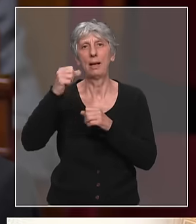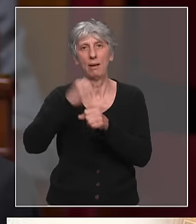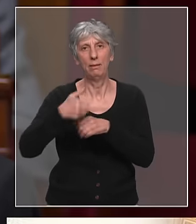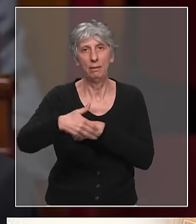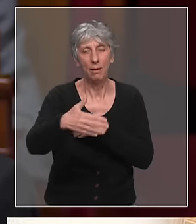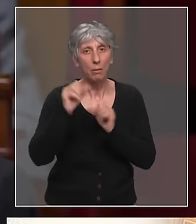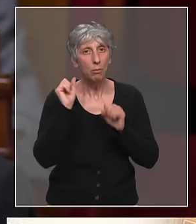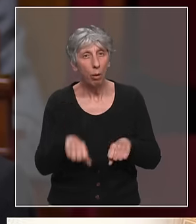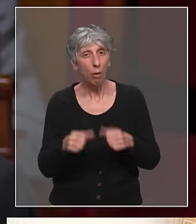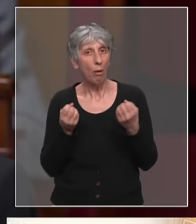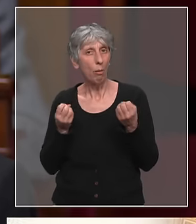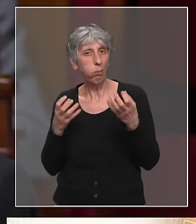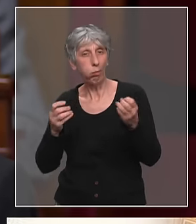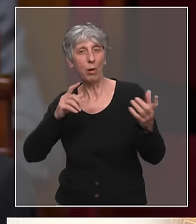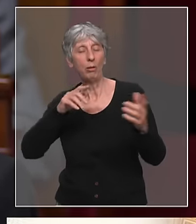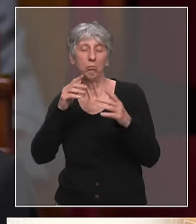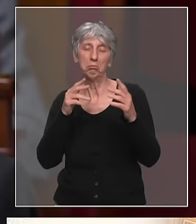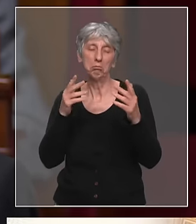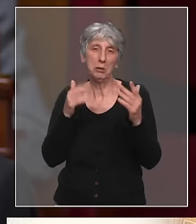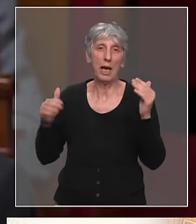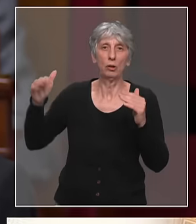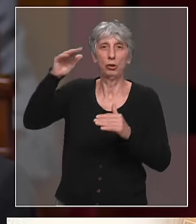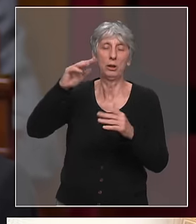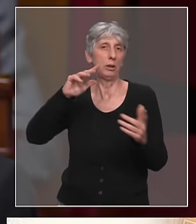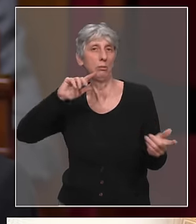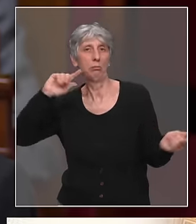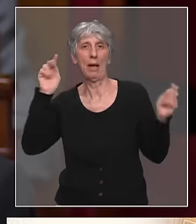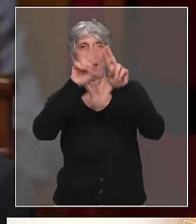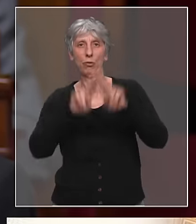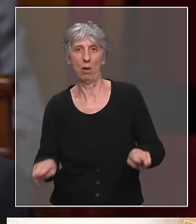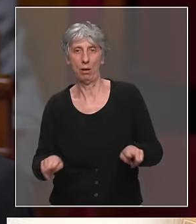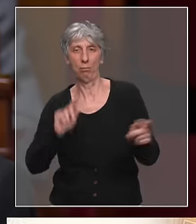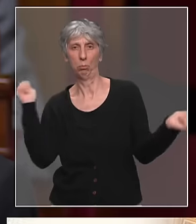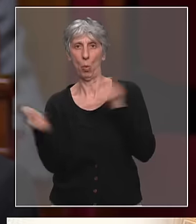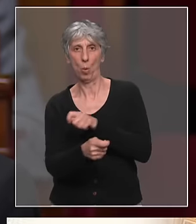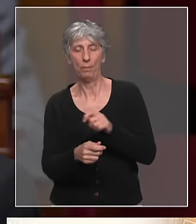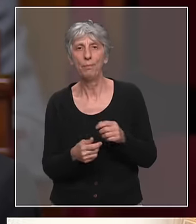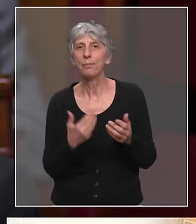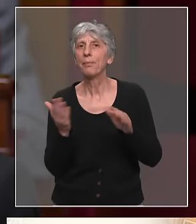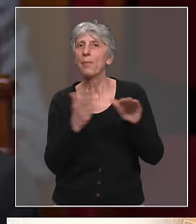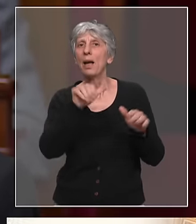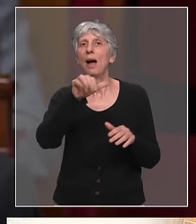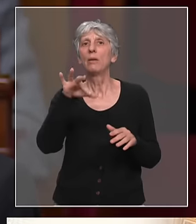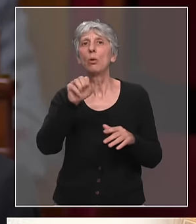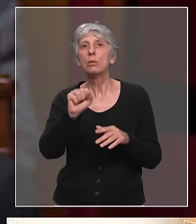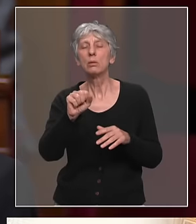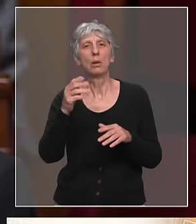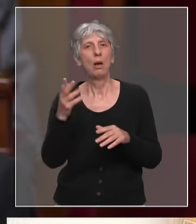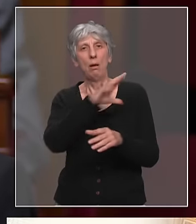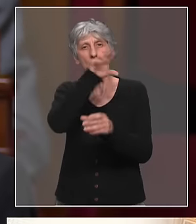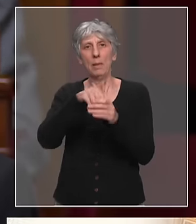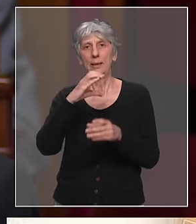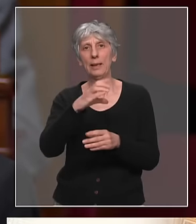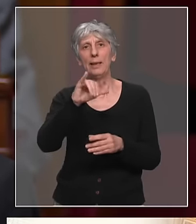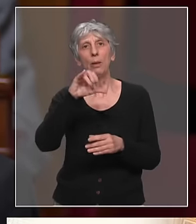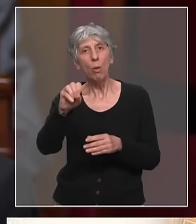la hiérarchie internationale. Atos, c'est également un acteur technologique majeur, partenaire du CIO pour